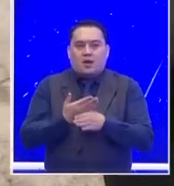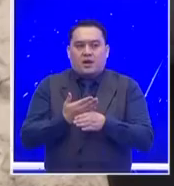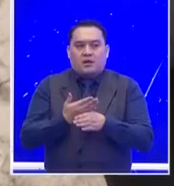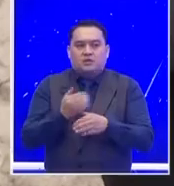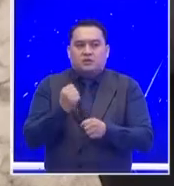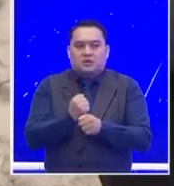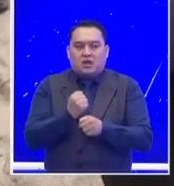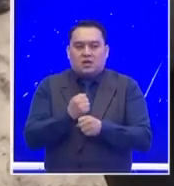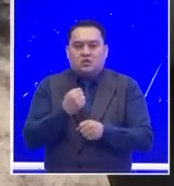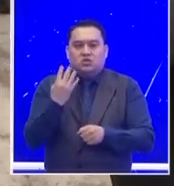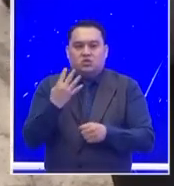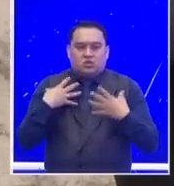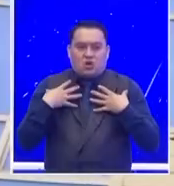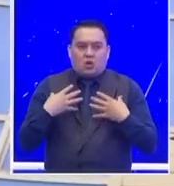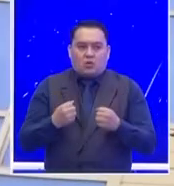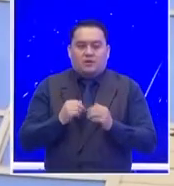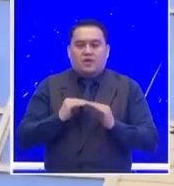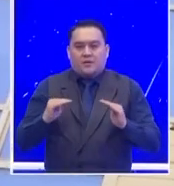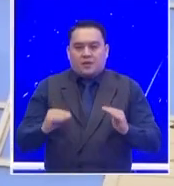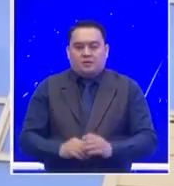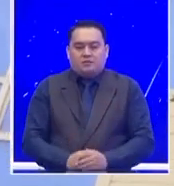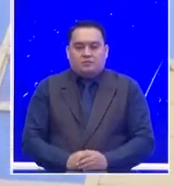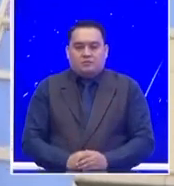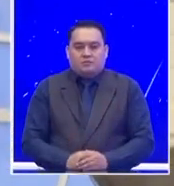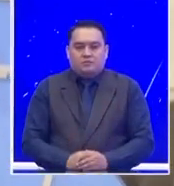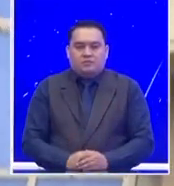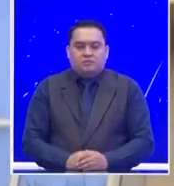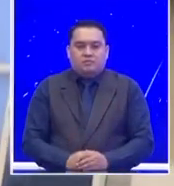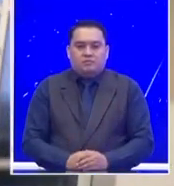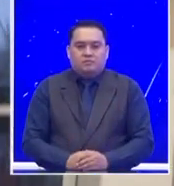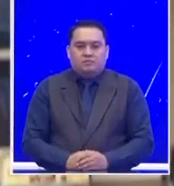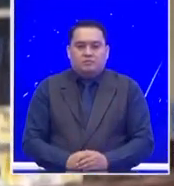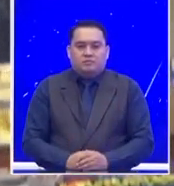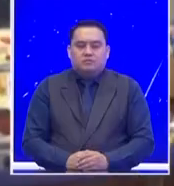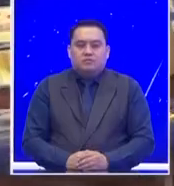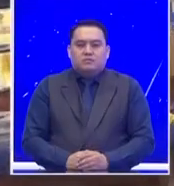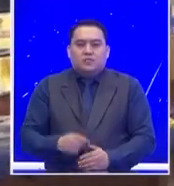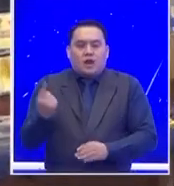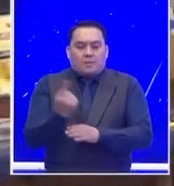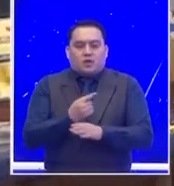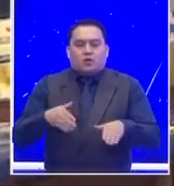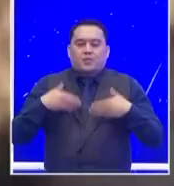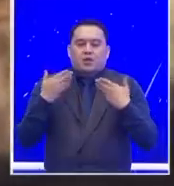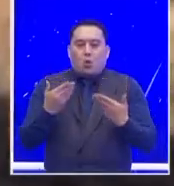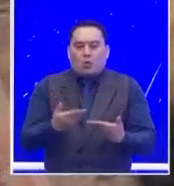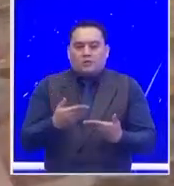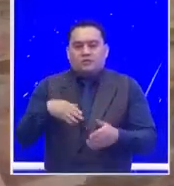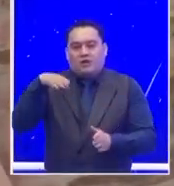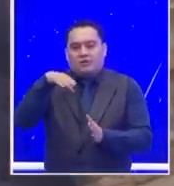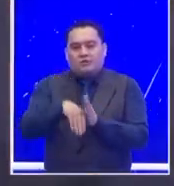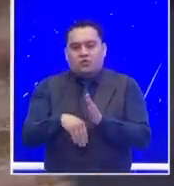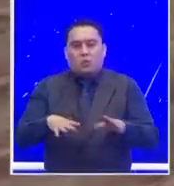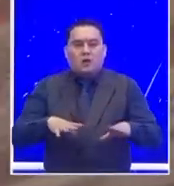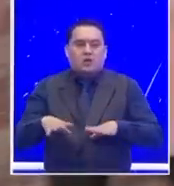Это сделать 4 здоровых ребят. С такими просьбами в ходе рейда ему пришлось обращаться не раз. К примеру, на входе в здание